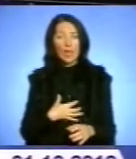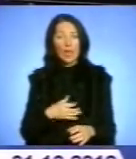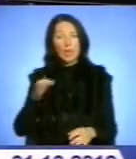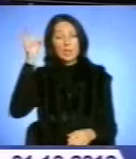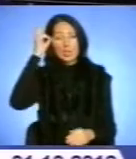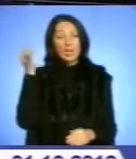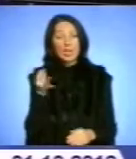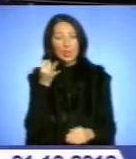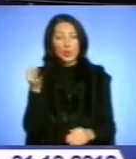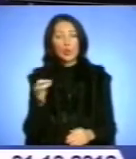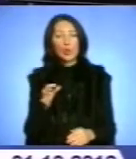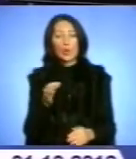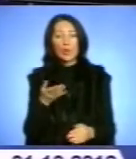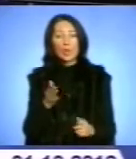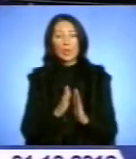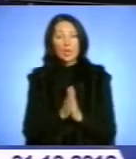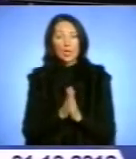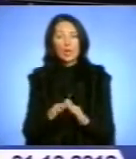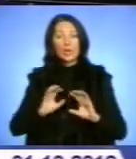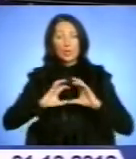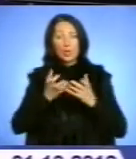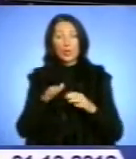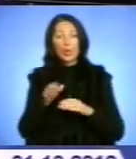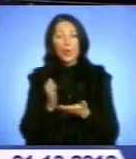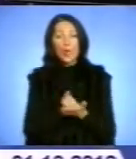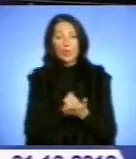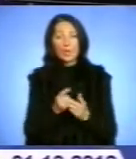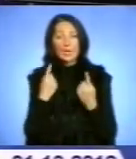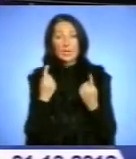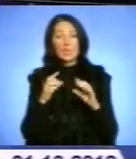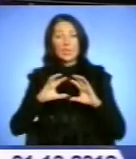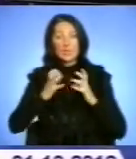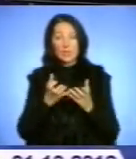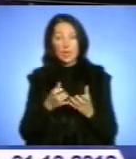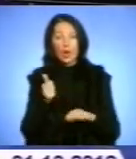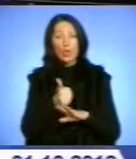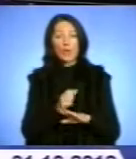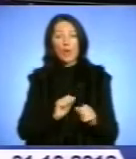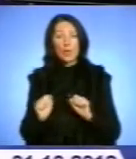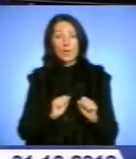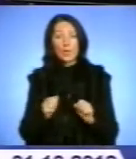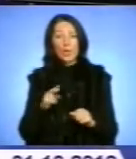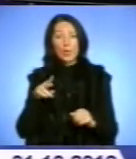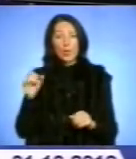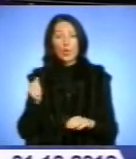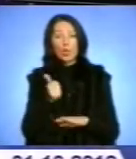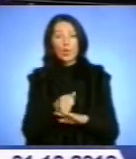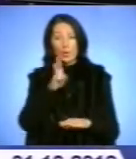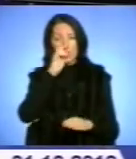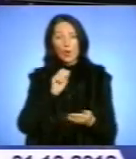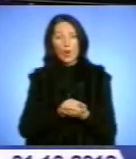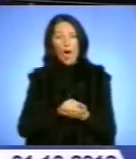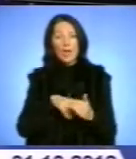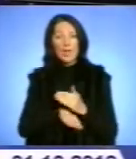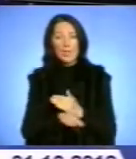Згадати історію закликають у Міжнародному фонді «Єдиний світ». Голова правління фонду Едуард Прутнік та голова Державного архіву України